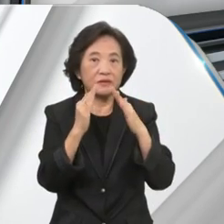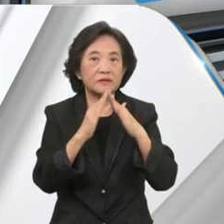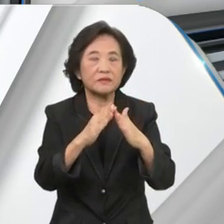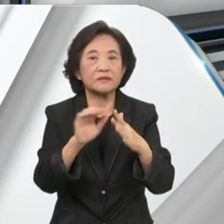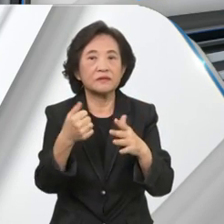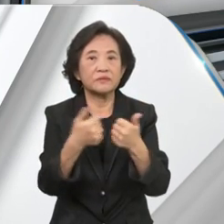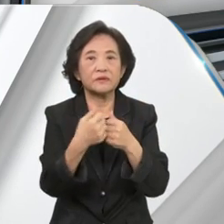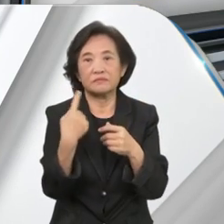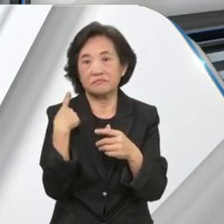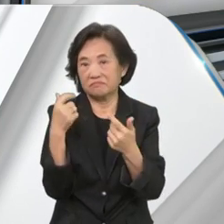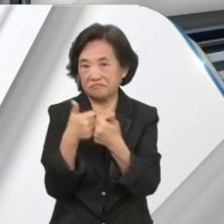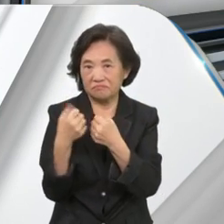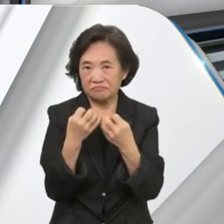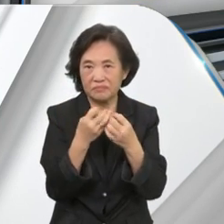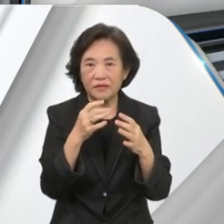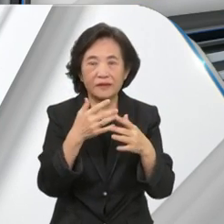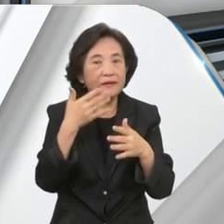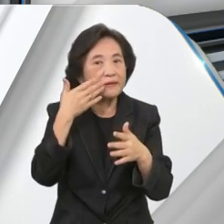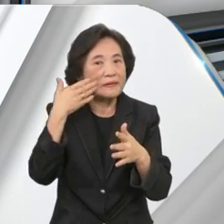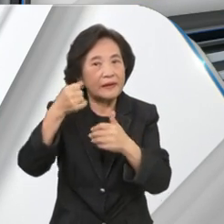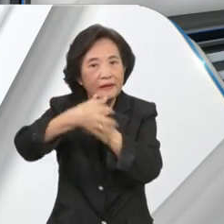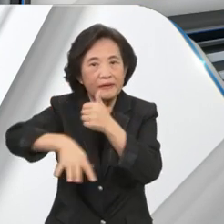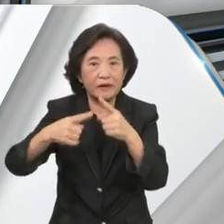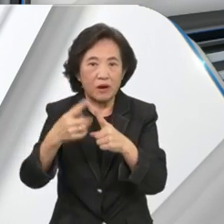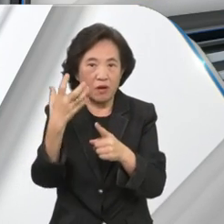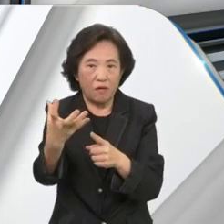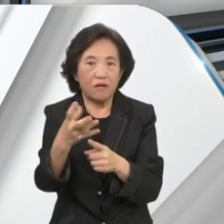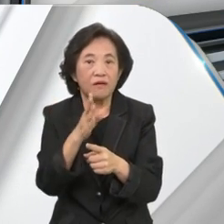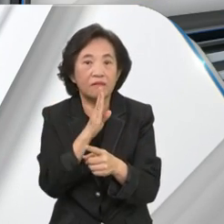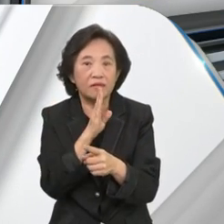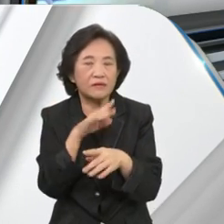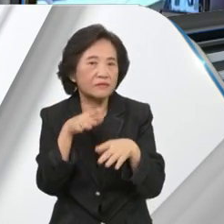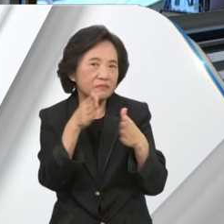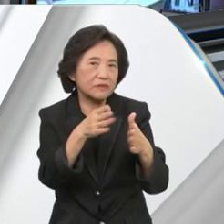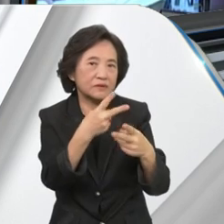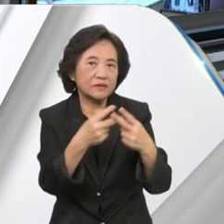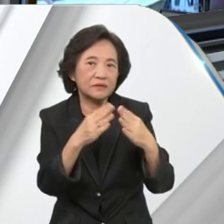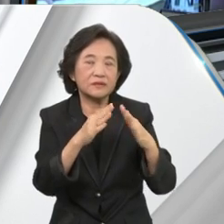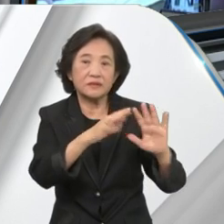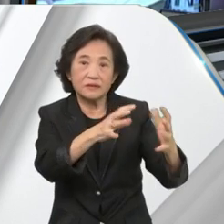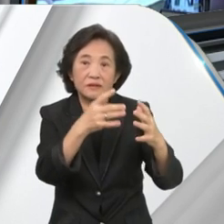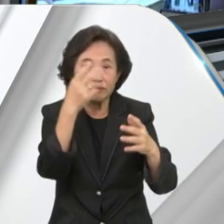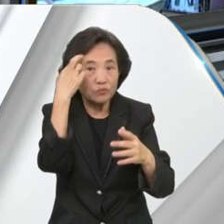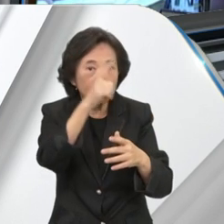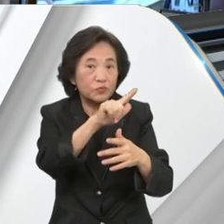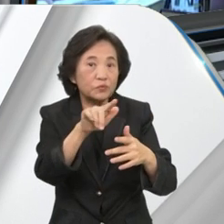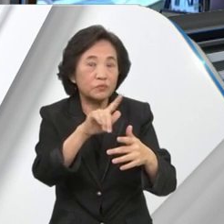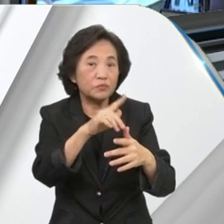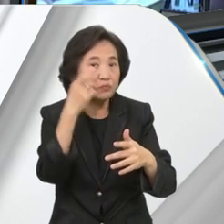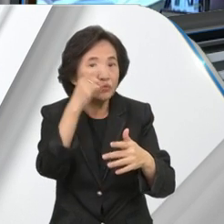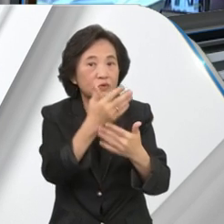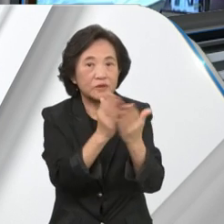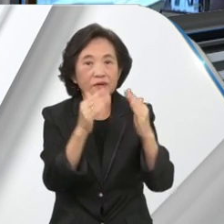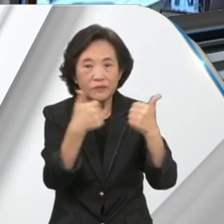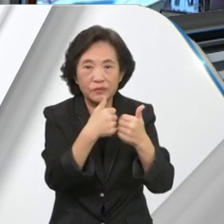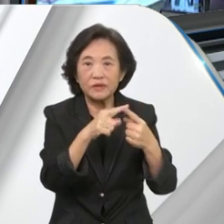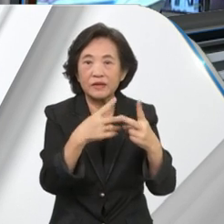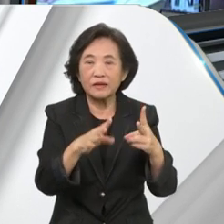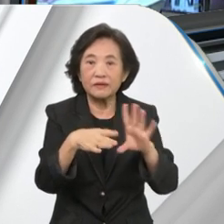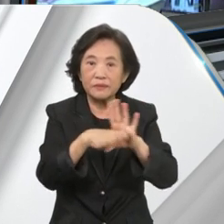토안슈니프의 또 시민주의선의 취재 남장의 인산 중 인수주의 산태하가큐 세계